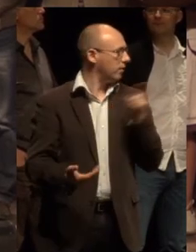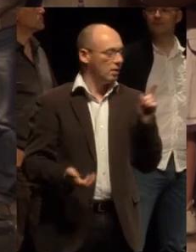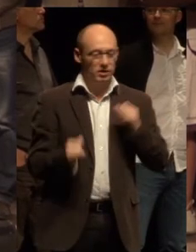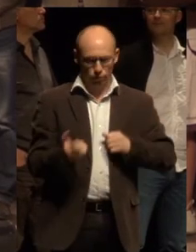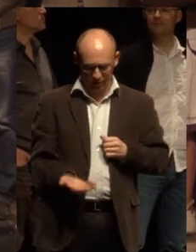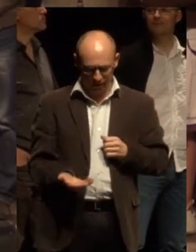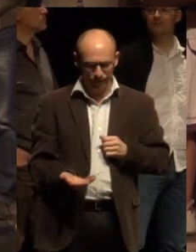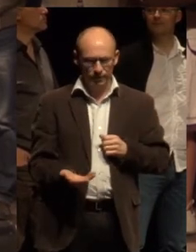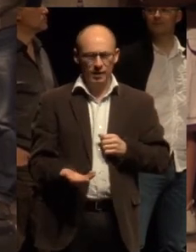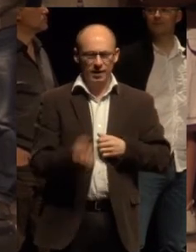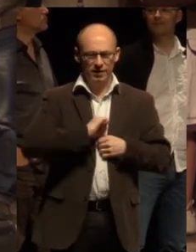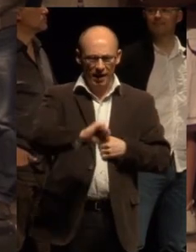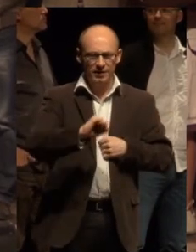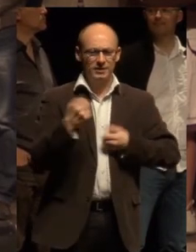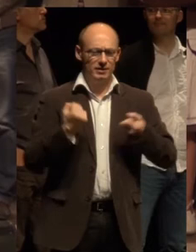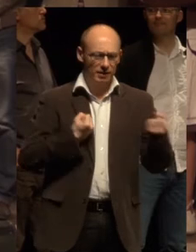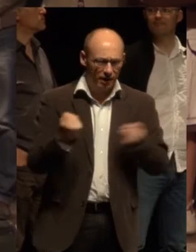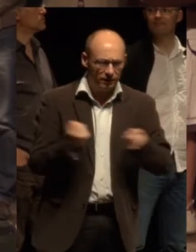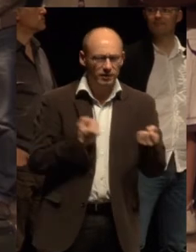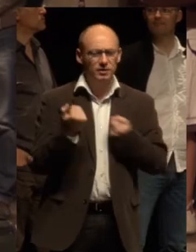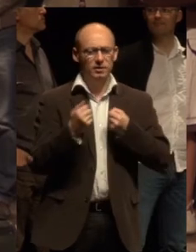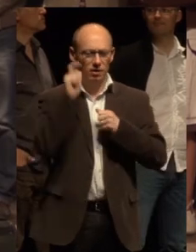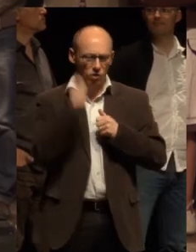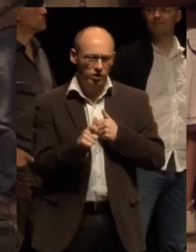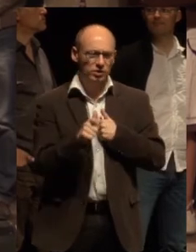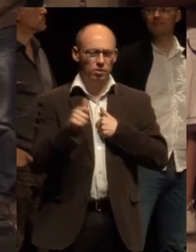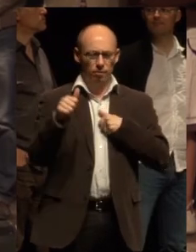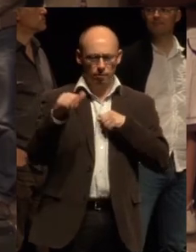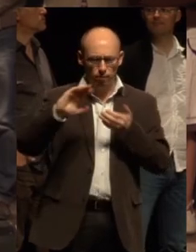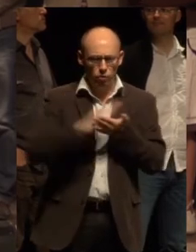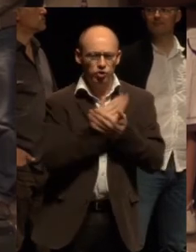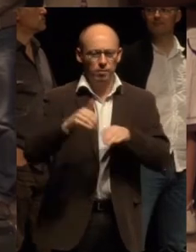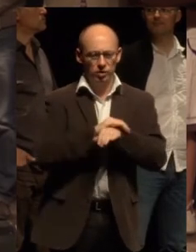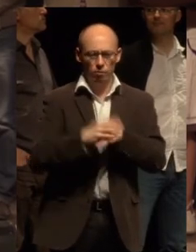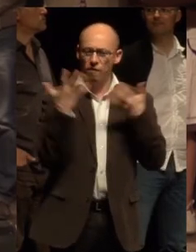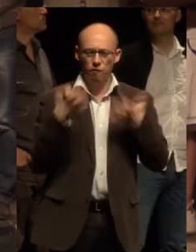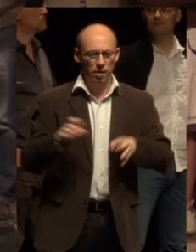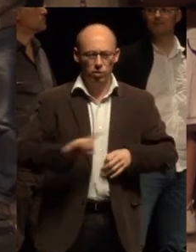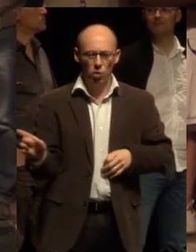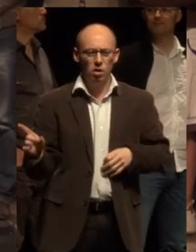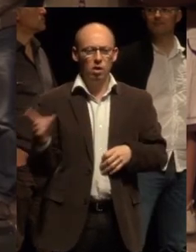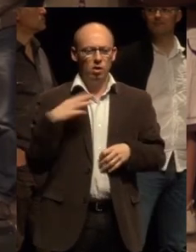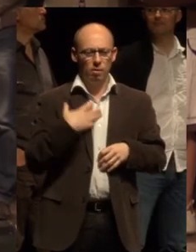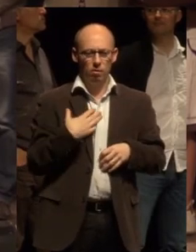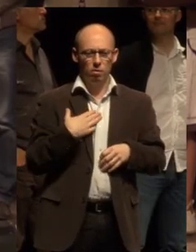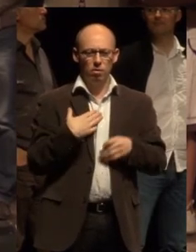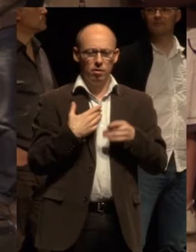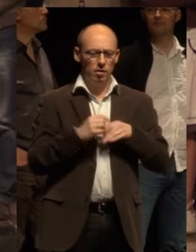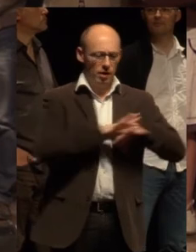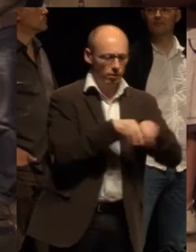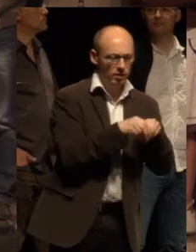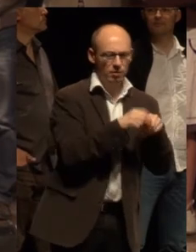Mais c'est pour cette raison d'efficacité des services et de la cohérence du projet politique que je n'ai pas souhaité, par exemple, qu'il y ait de doublons entre mon